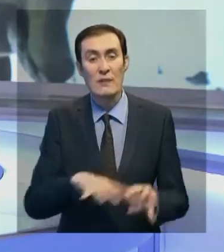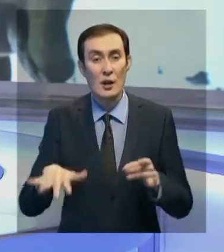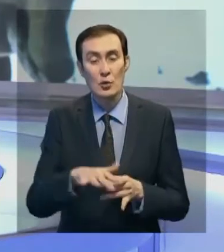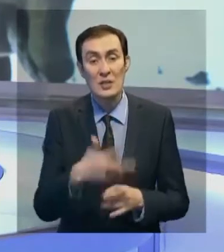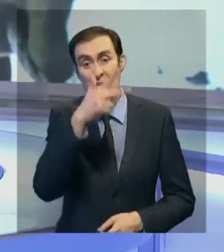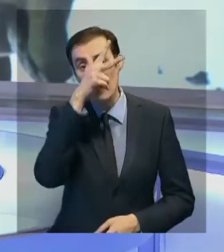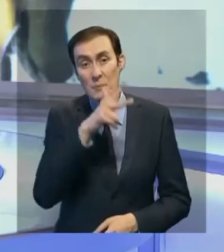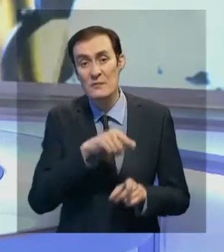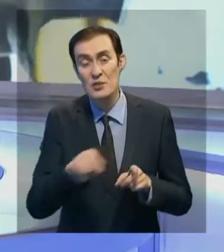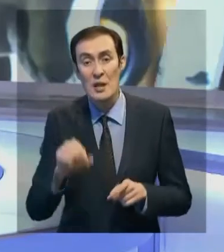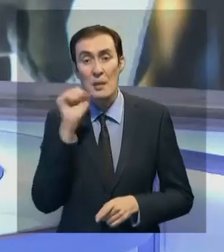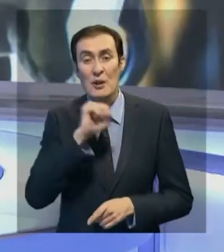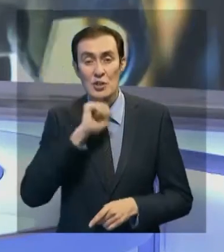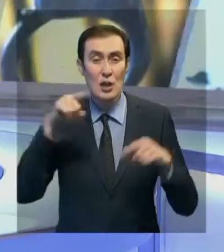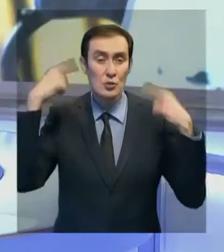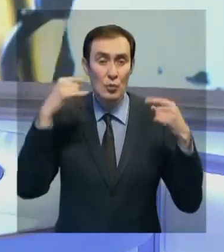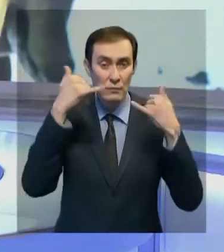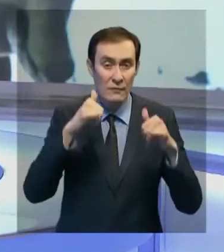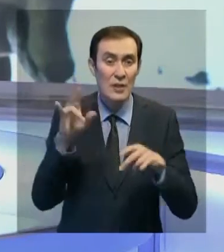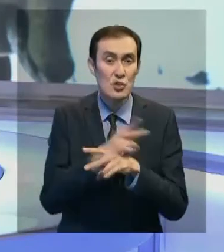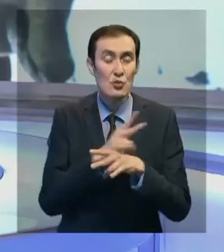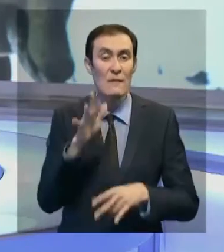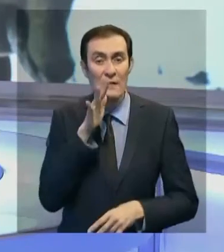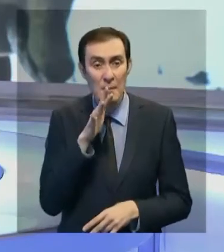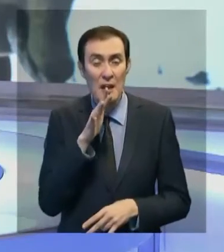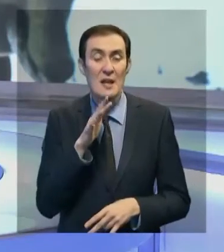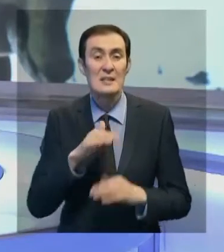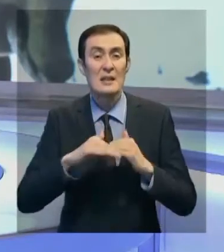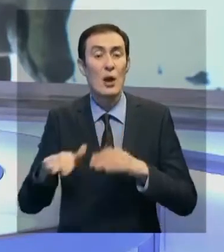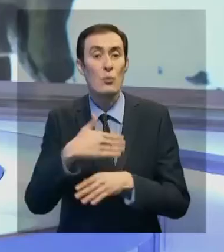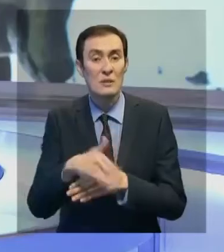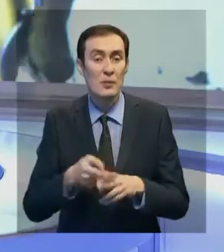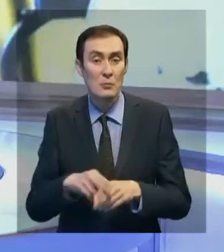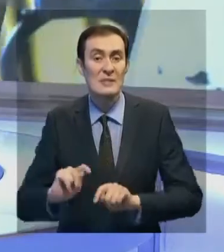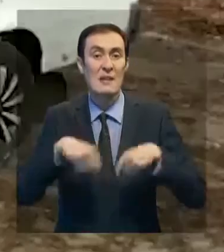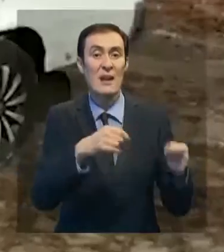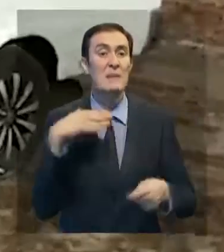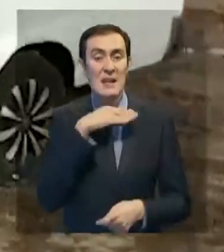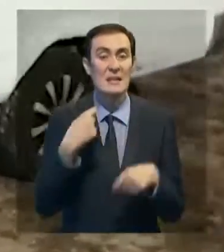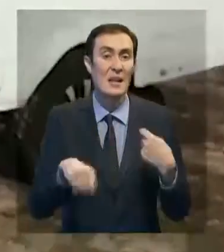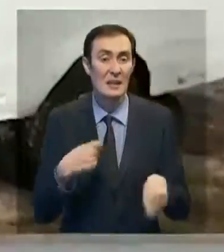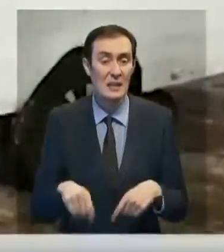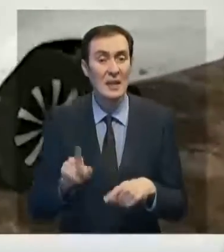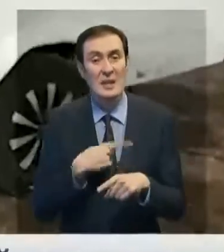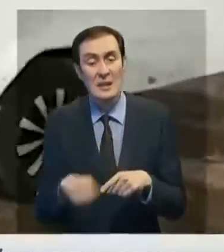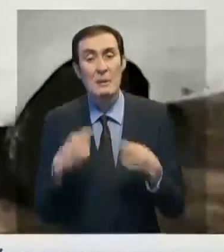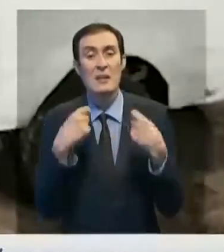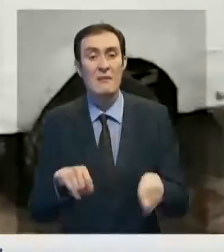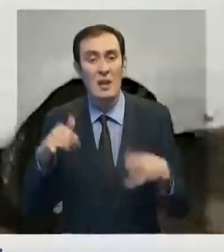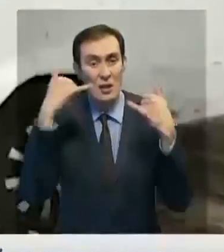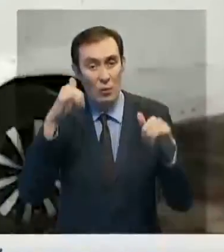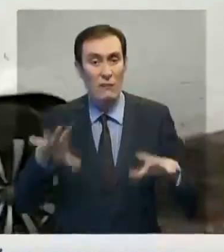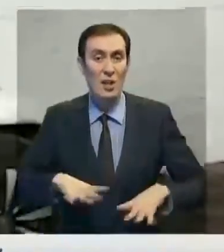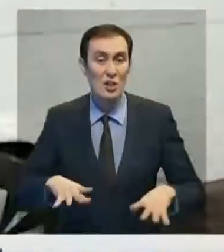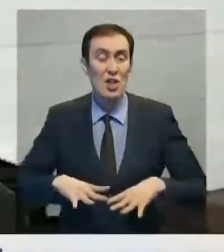меньше 3 месяцев. Похищали скот они в ночное время с вольного выпаса. Затем сдавали мясо на рынке, либо продавали коров